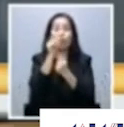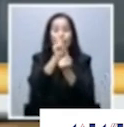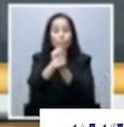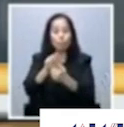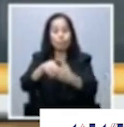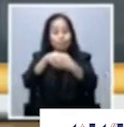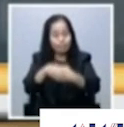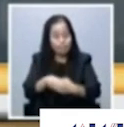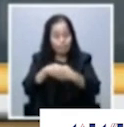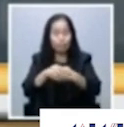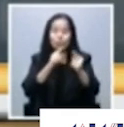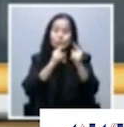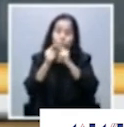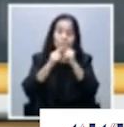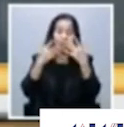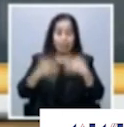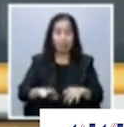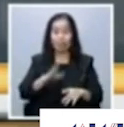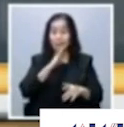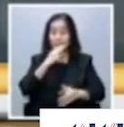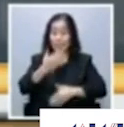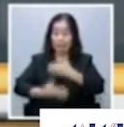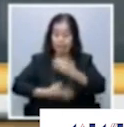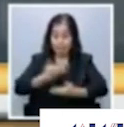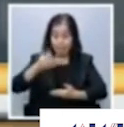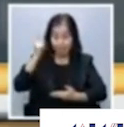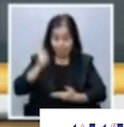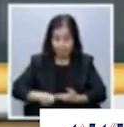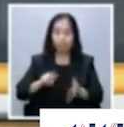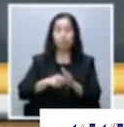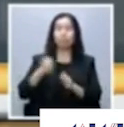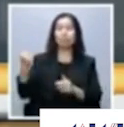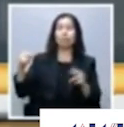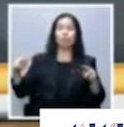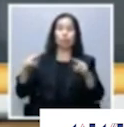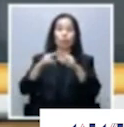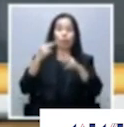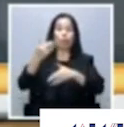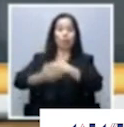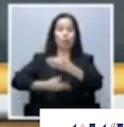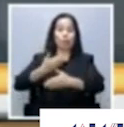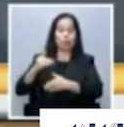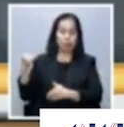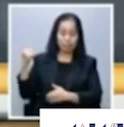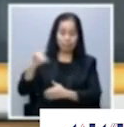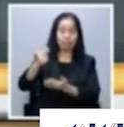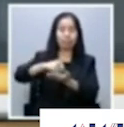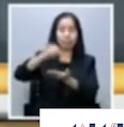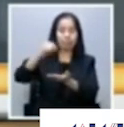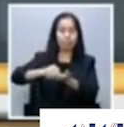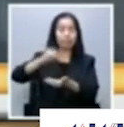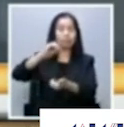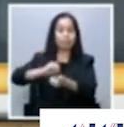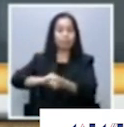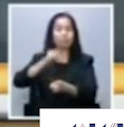การซื้อขายกันนอกรอบเพื่อจะผลักดันสินค้าของประเทศไท